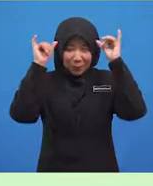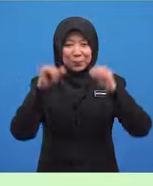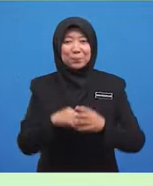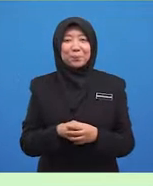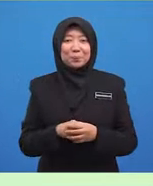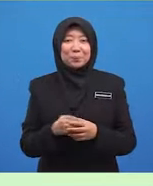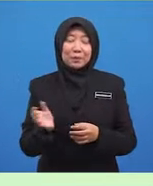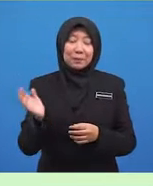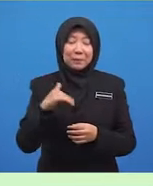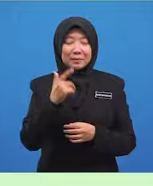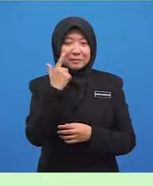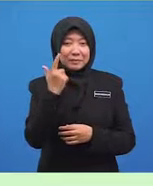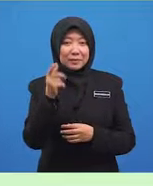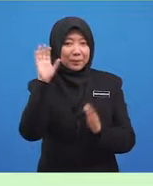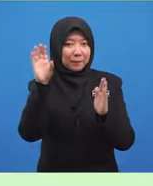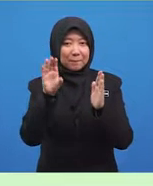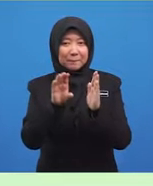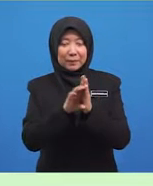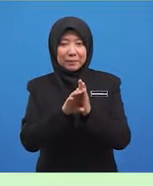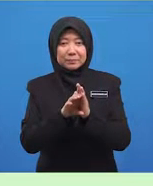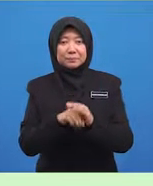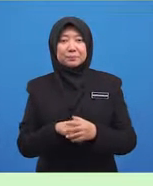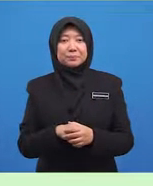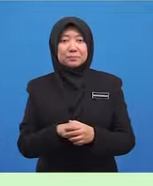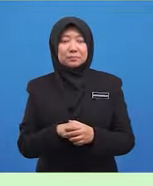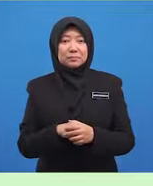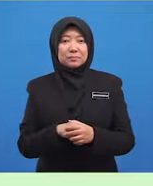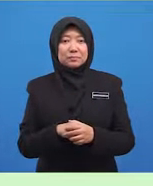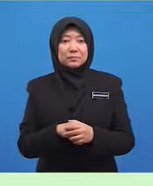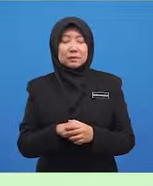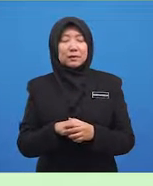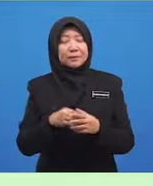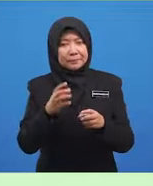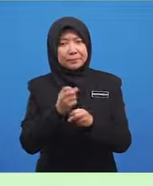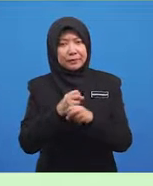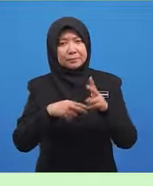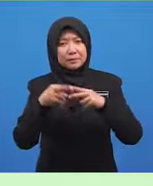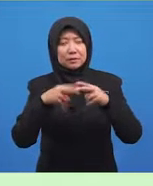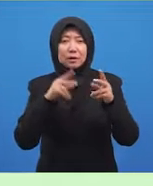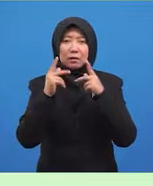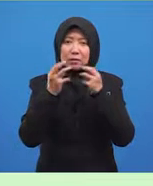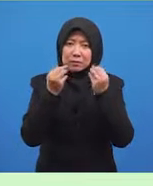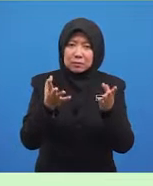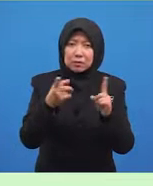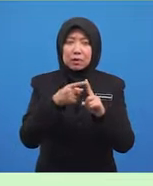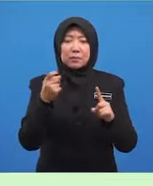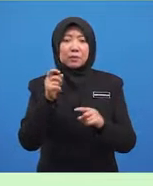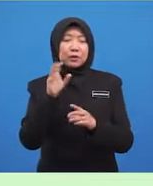Mari kita lihat gambar seterusnya. Dapatkah kamu bina kata majmuk